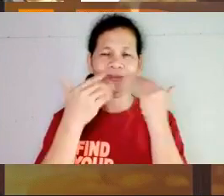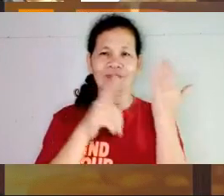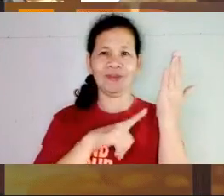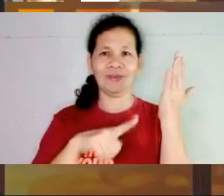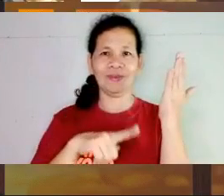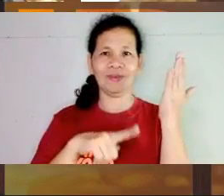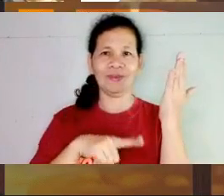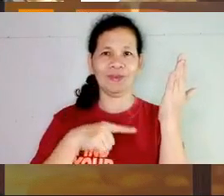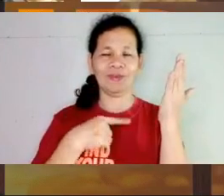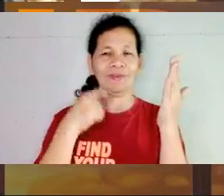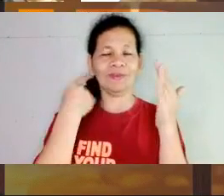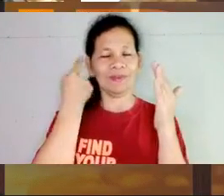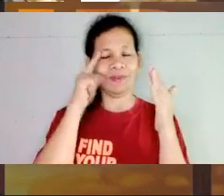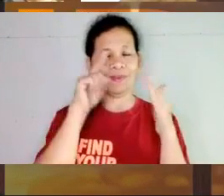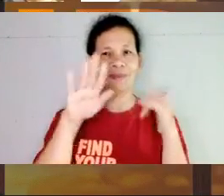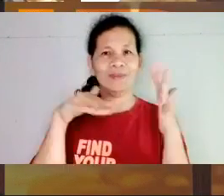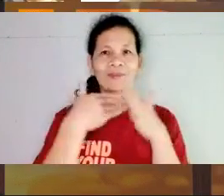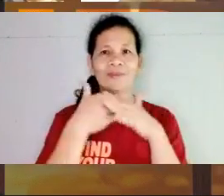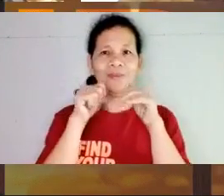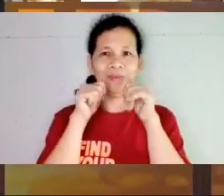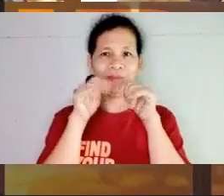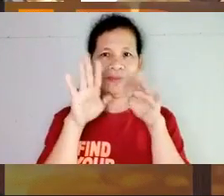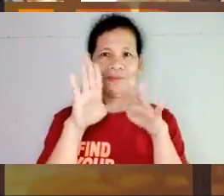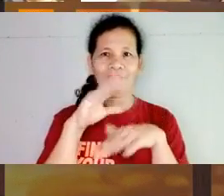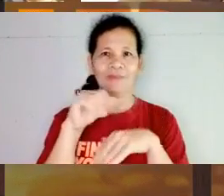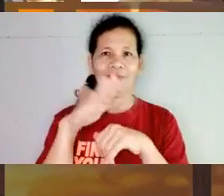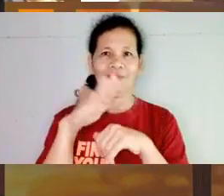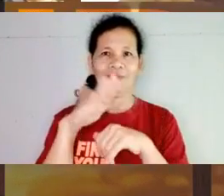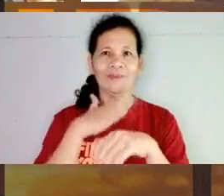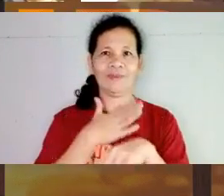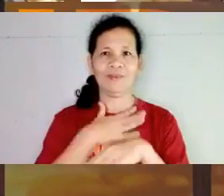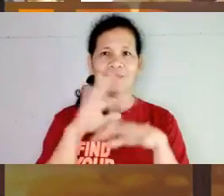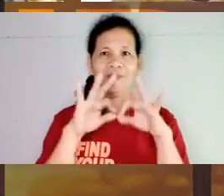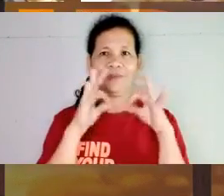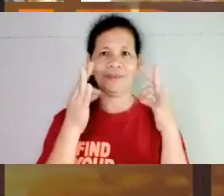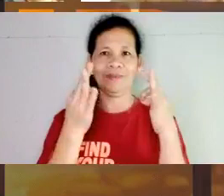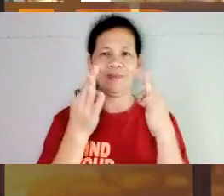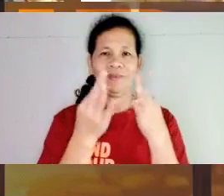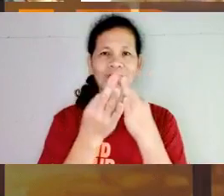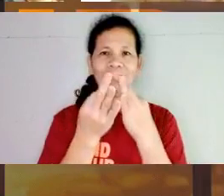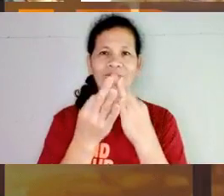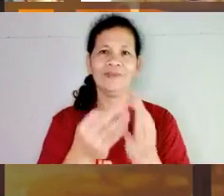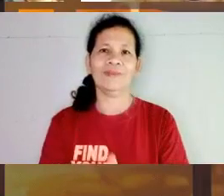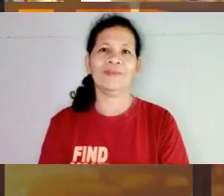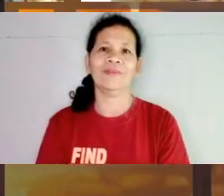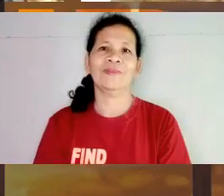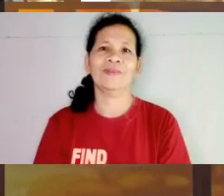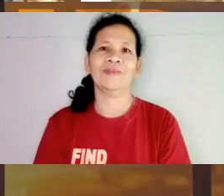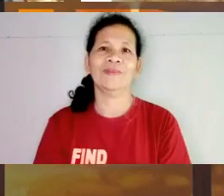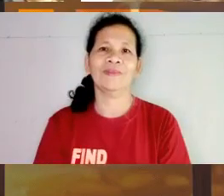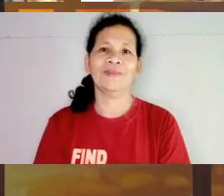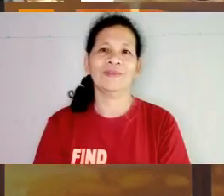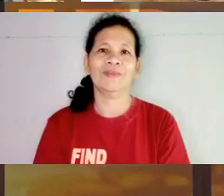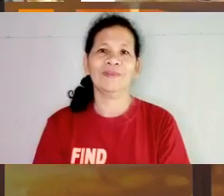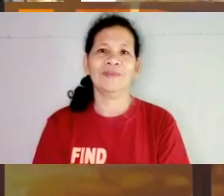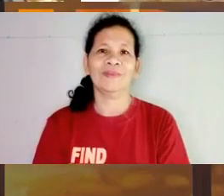the blessing to me and my family. Amen. Amen. Si